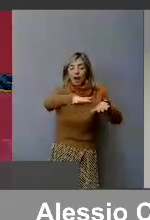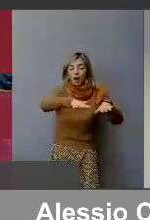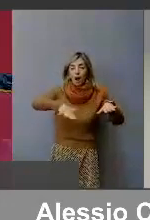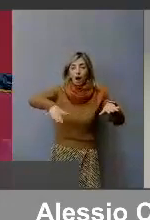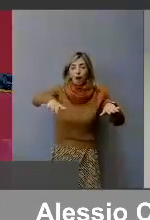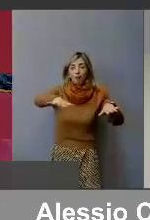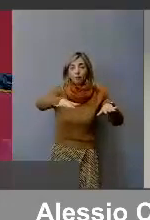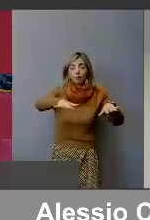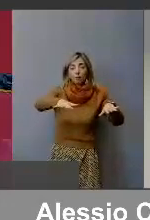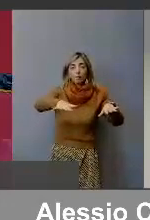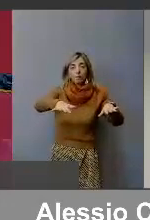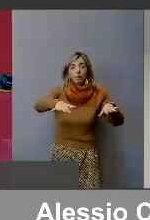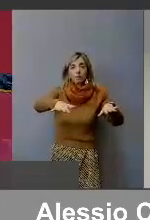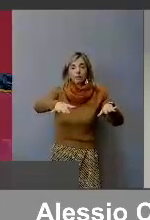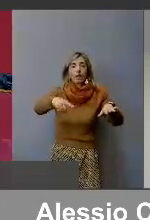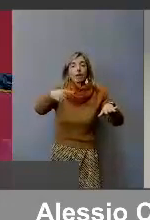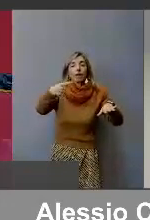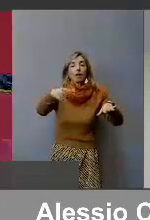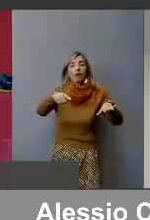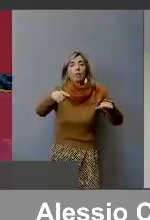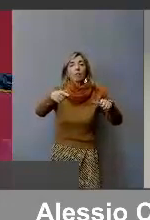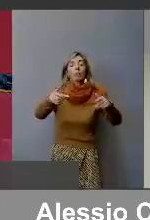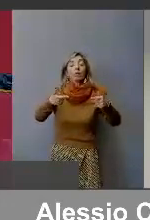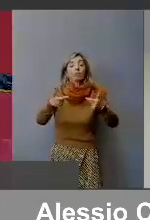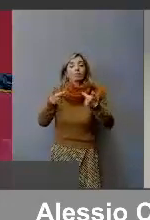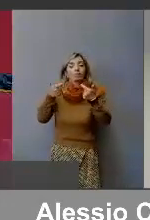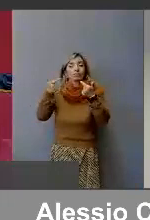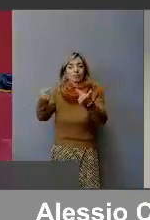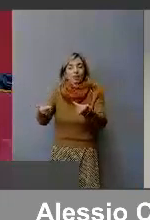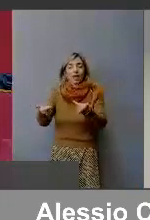previdenza prevenzione primaria